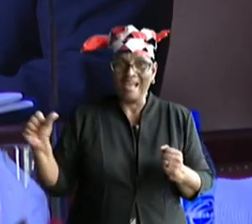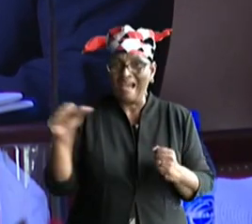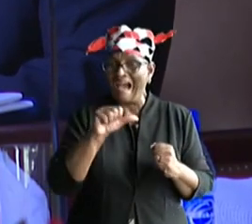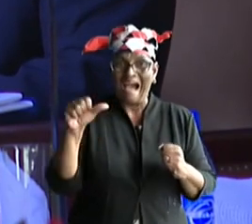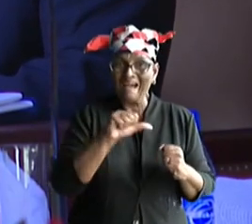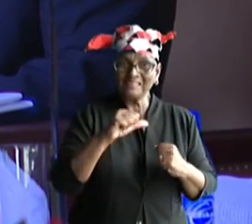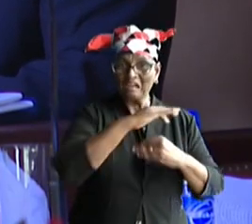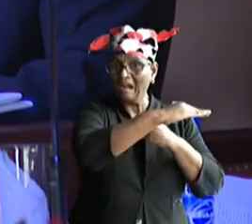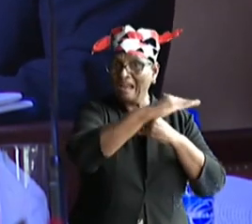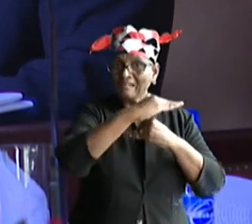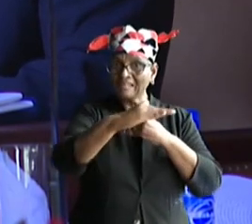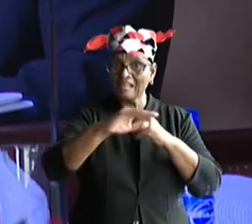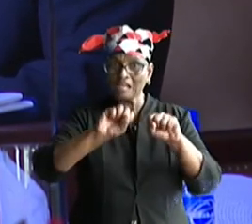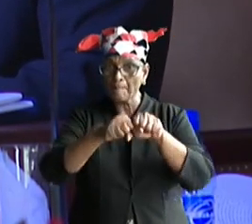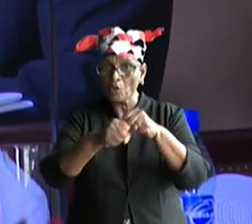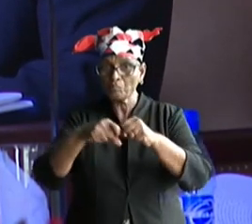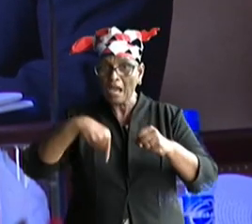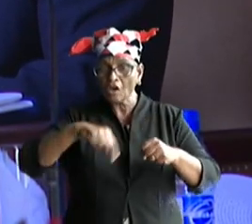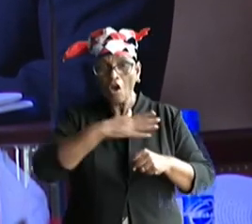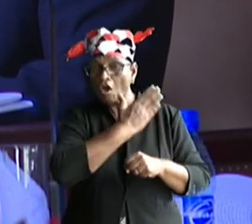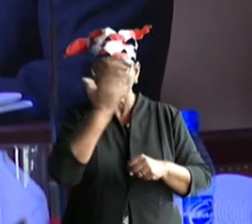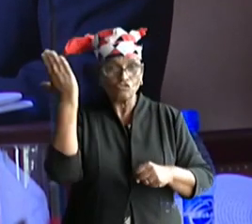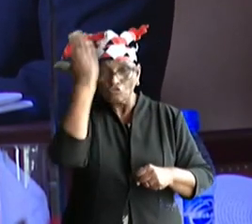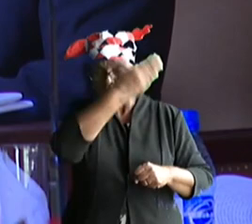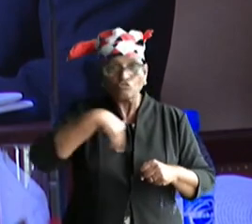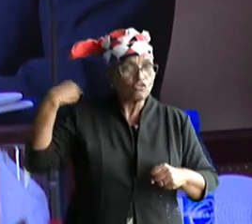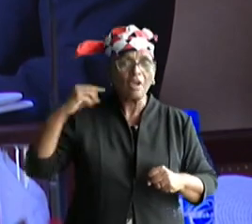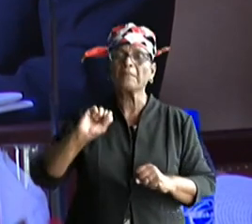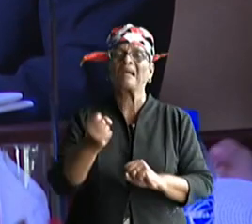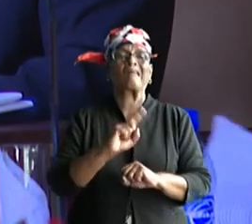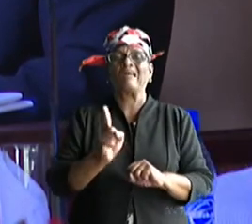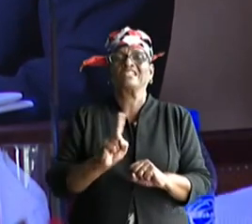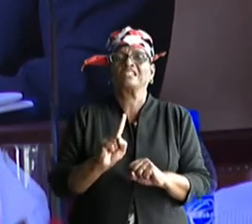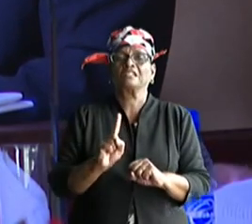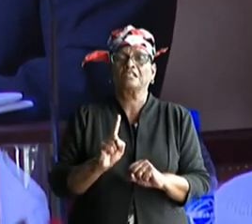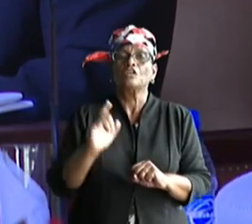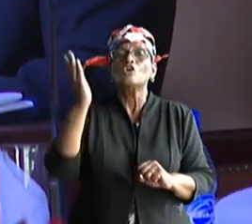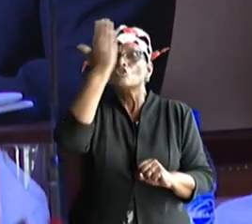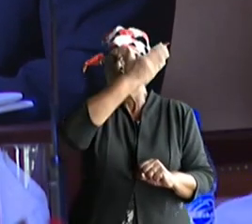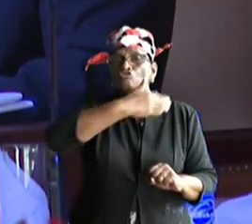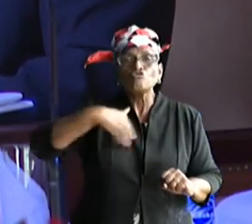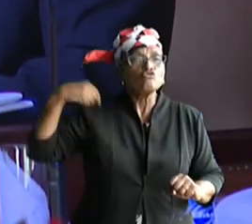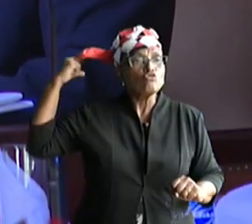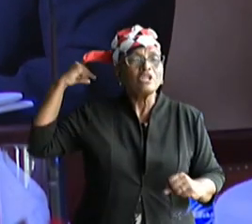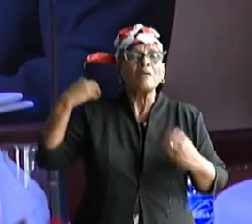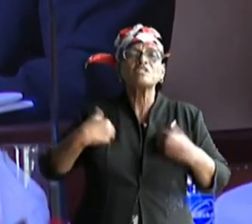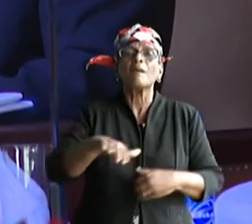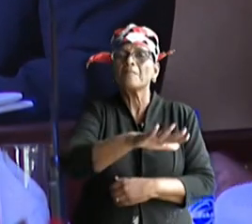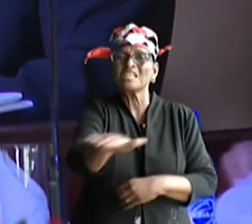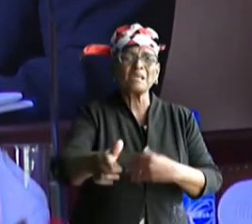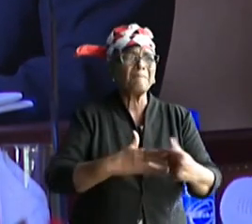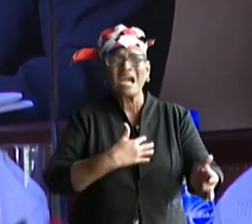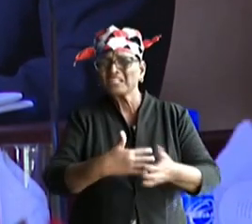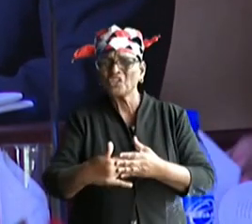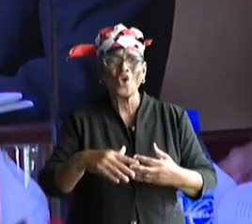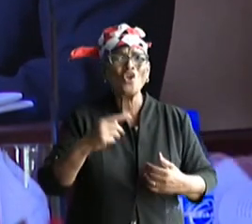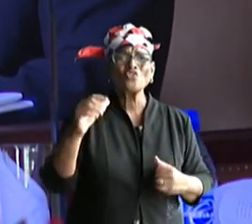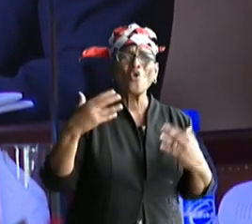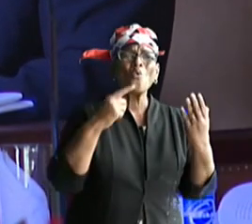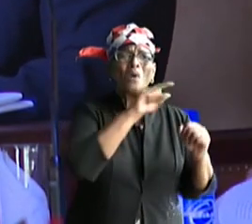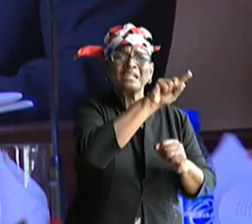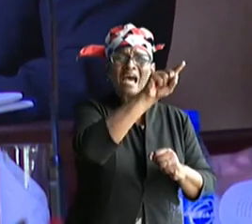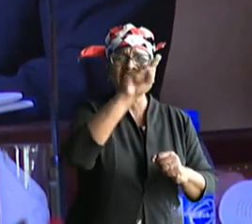mogelijkheid te verslaan. Sranamang, awinspe unde, nosok mopo, of